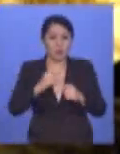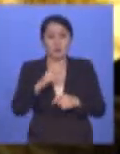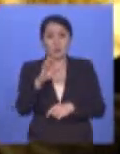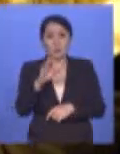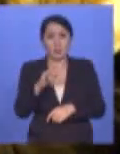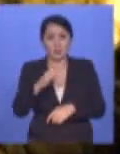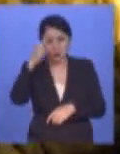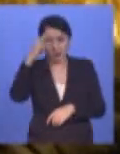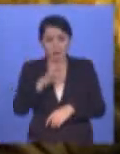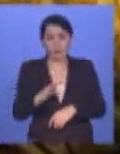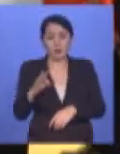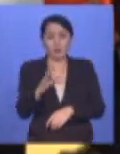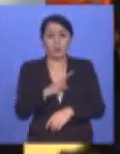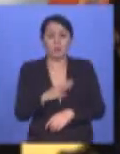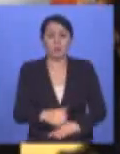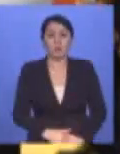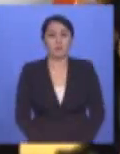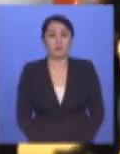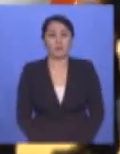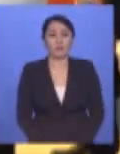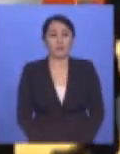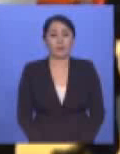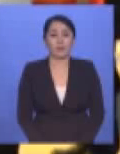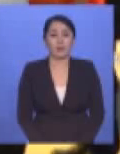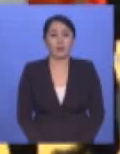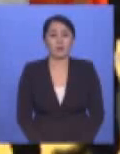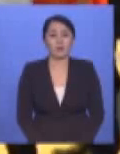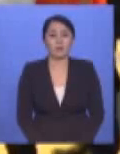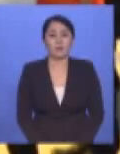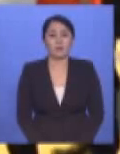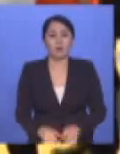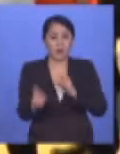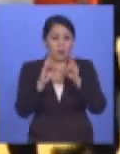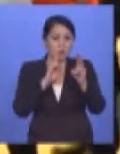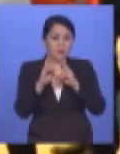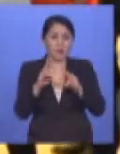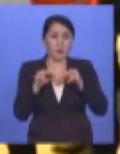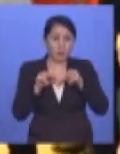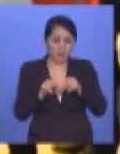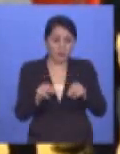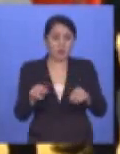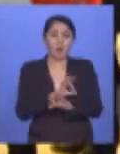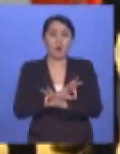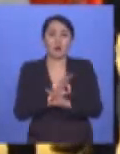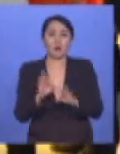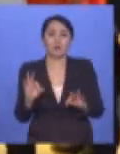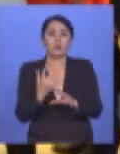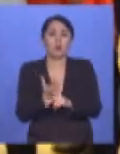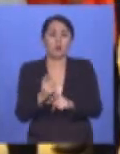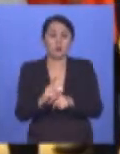облысы Орал қаласынан келіп отыр. Семинар бойынша біздер мында келгенде Петропавловска очень жақсы болды, өте